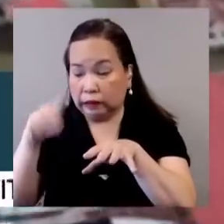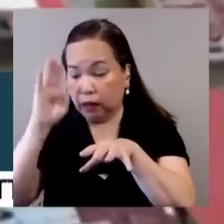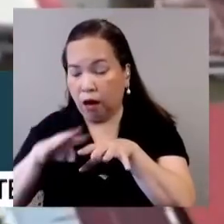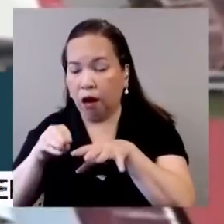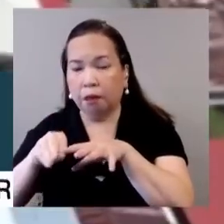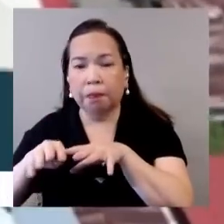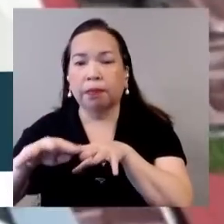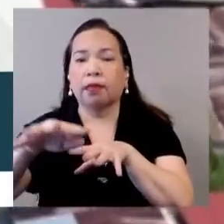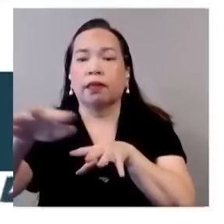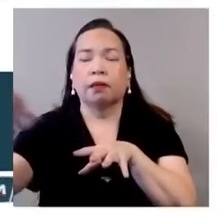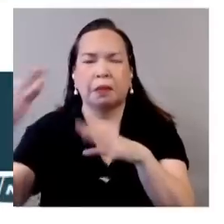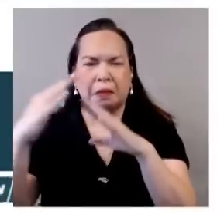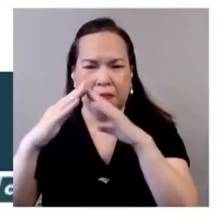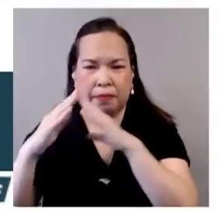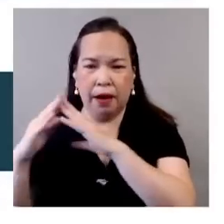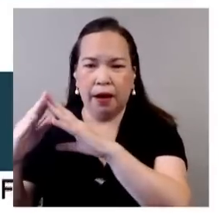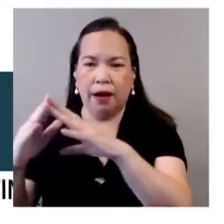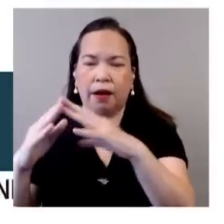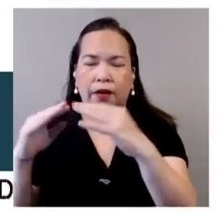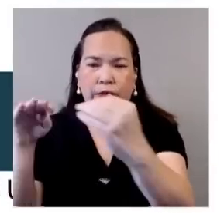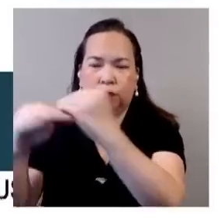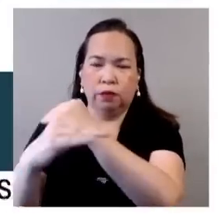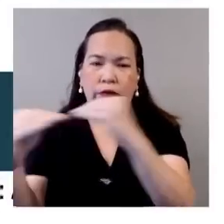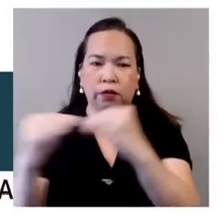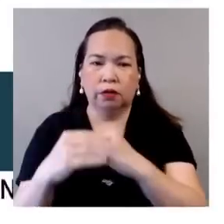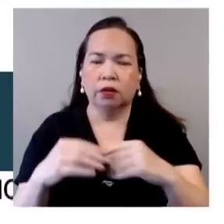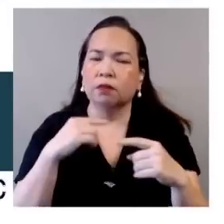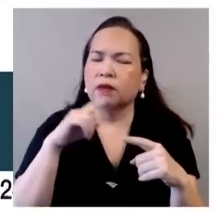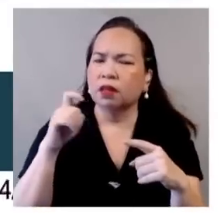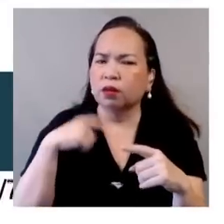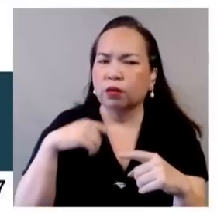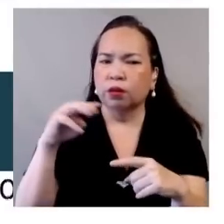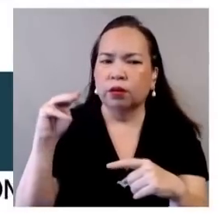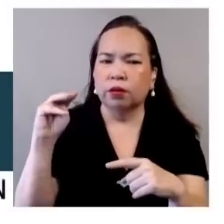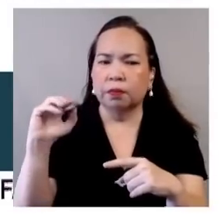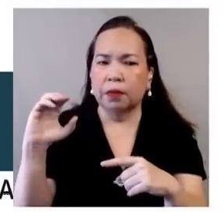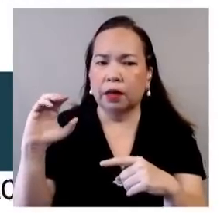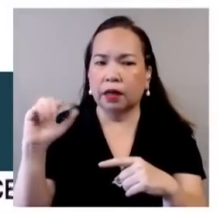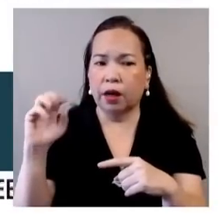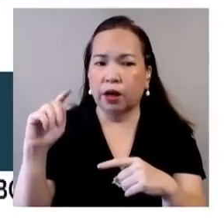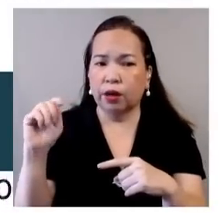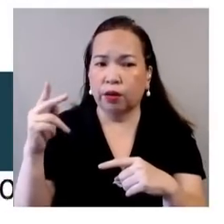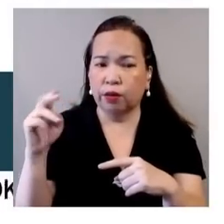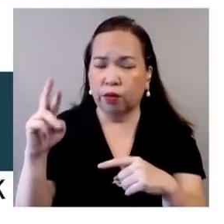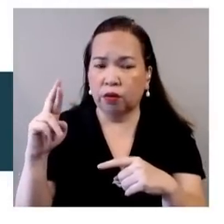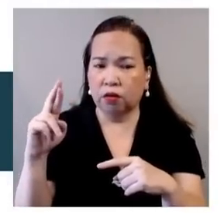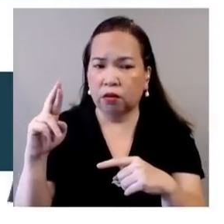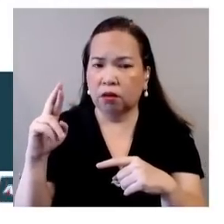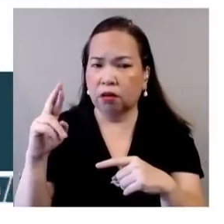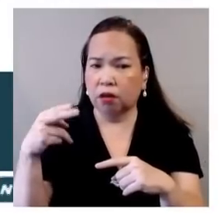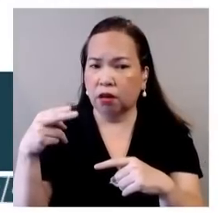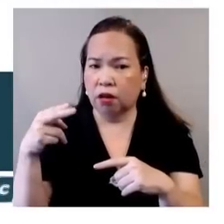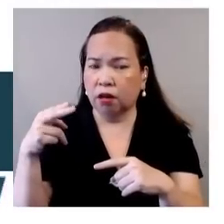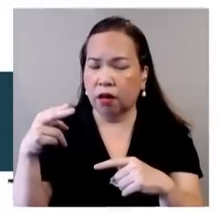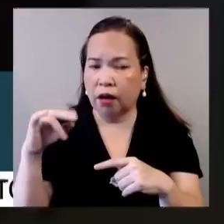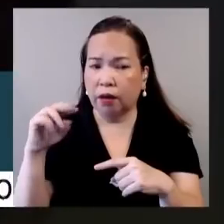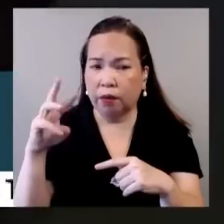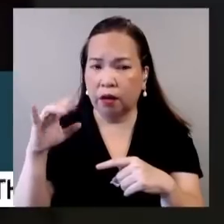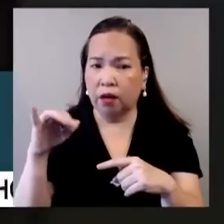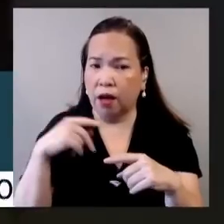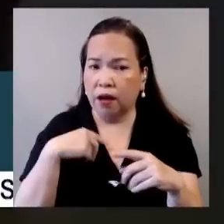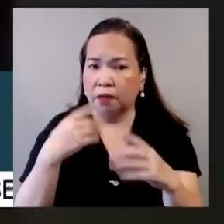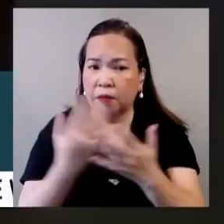may bandang MacArthur Highway, may bago ho bang development na ginagawa? Meron po mga upgrading po